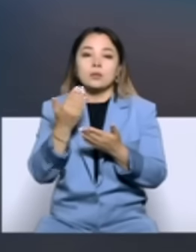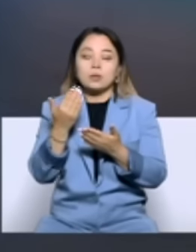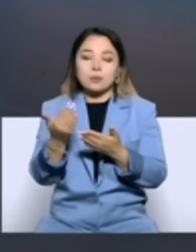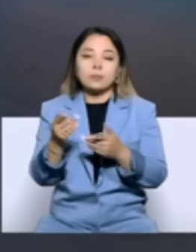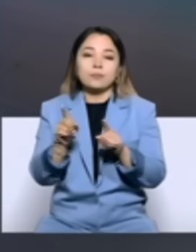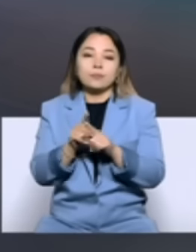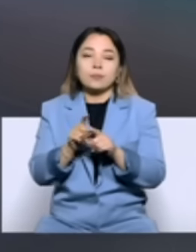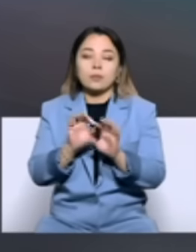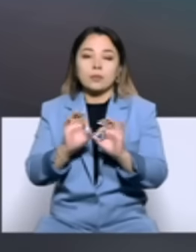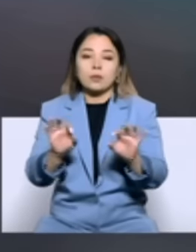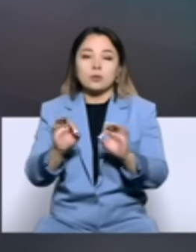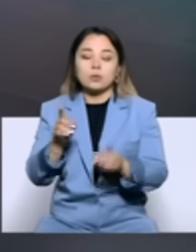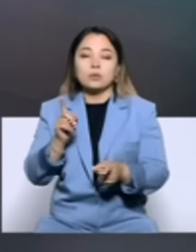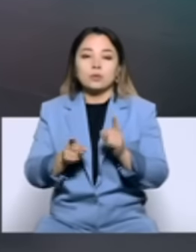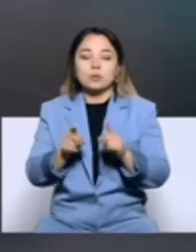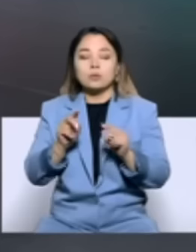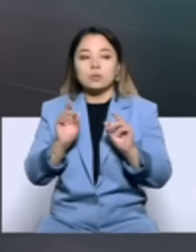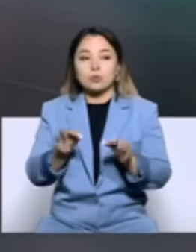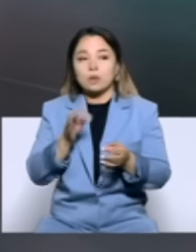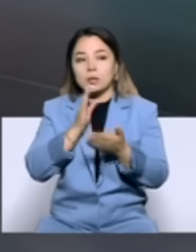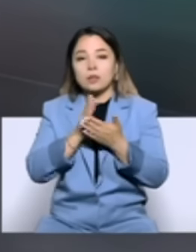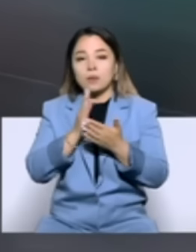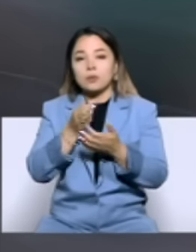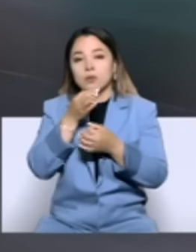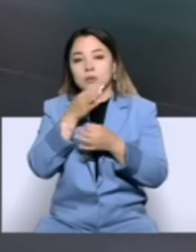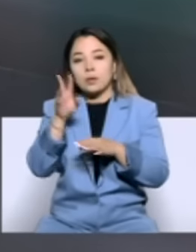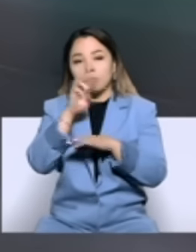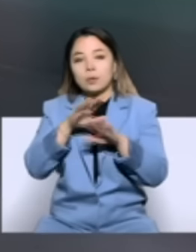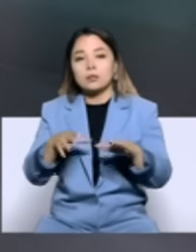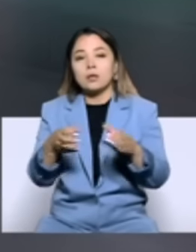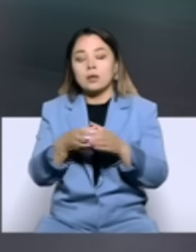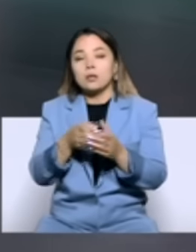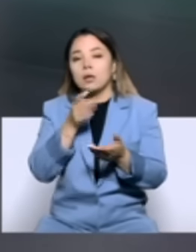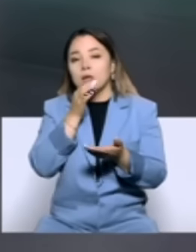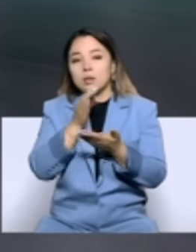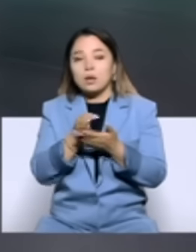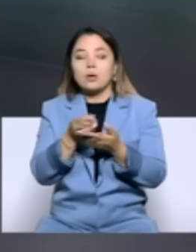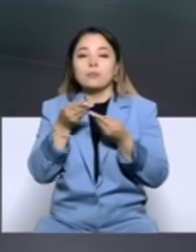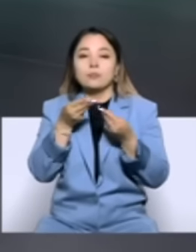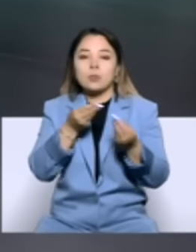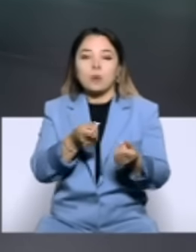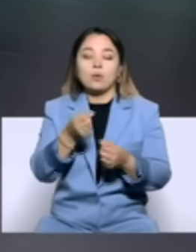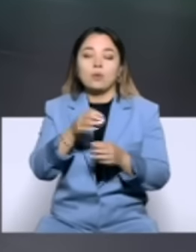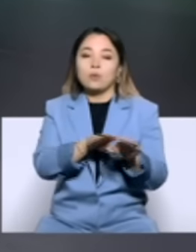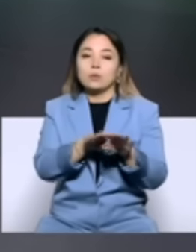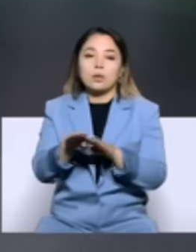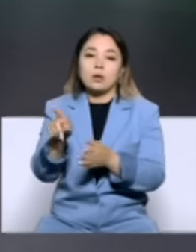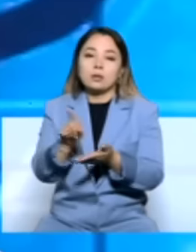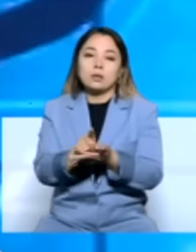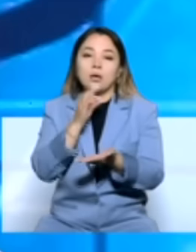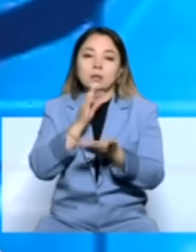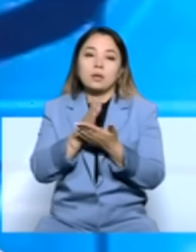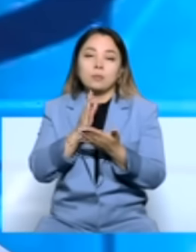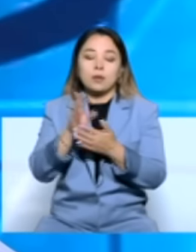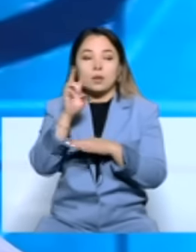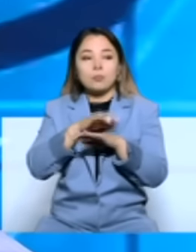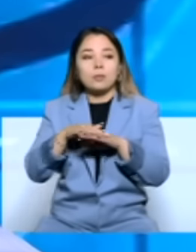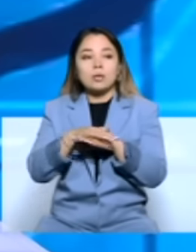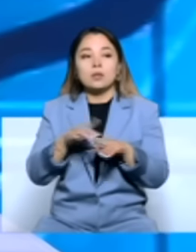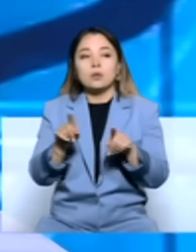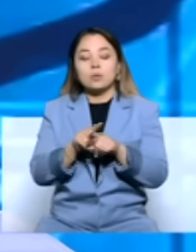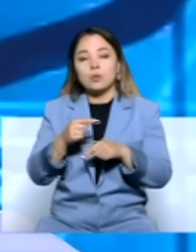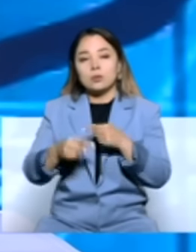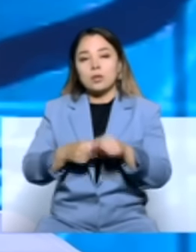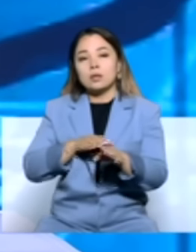байланысты тұстарына тоқталған дұрыс деп санаймыз. Кез келген мемлекеттің шайқалмауына әсер ететін орта тап. Мемлекетте